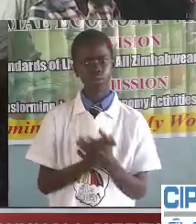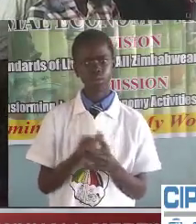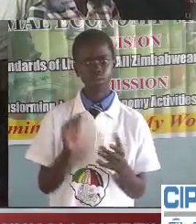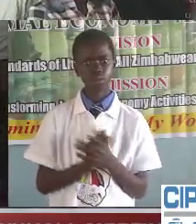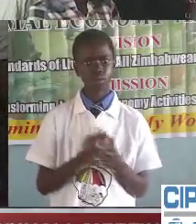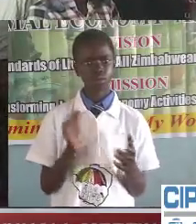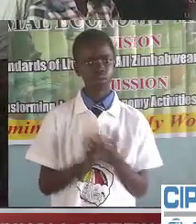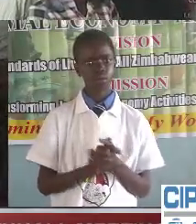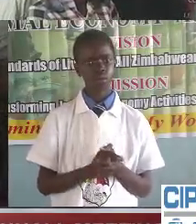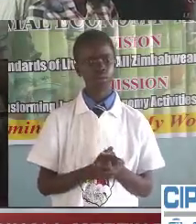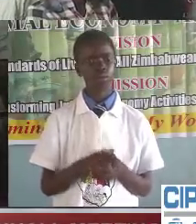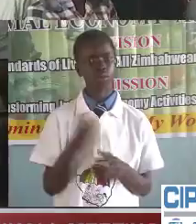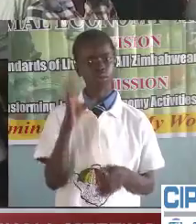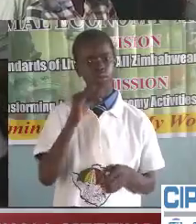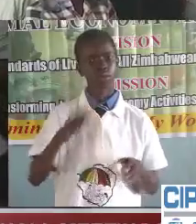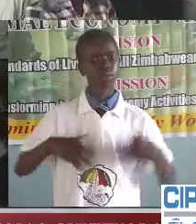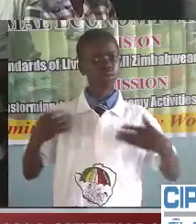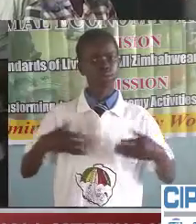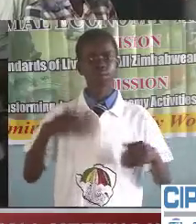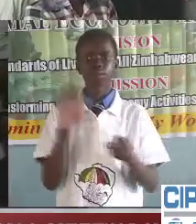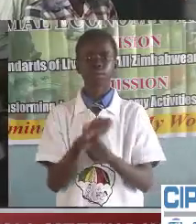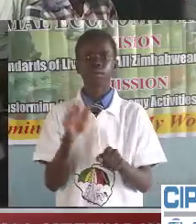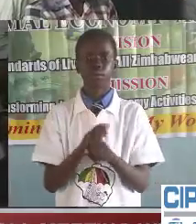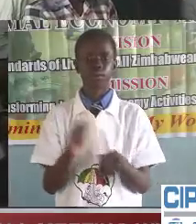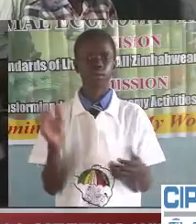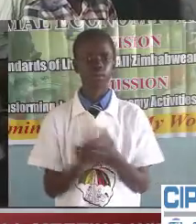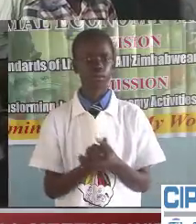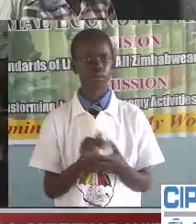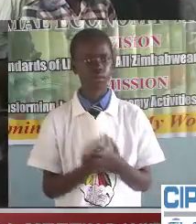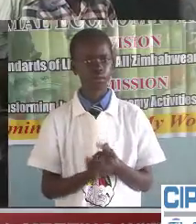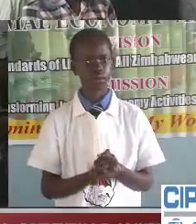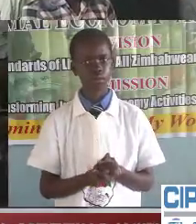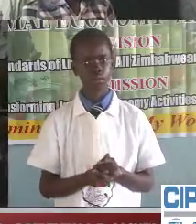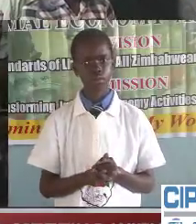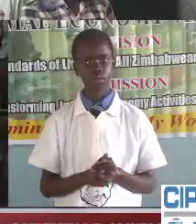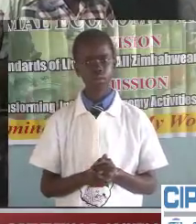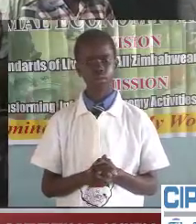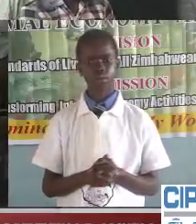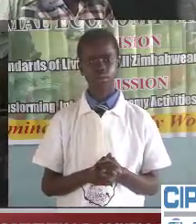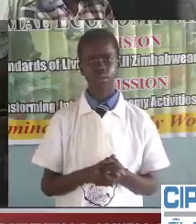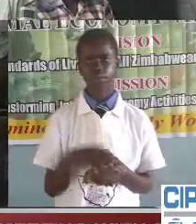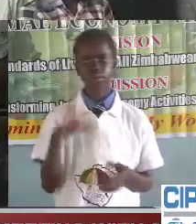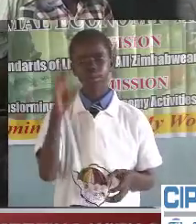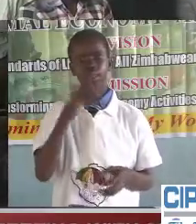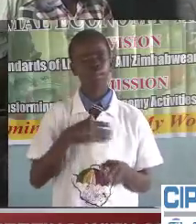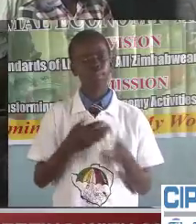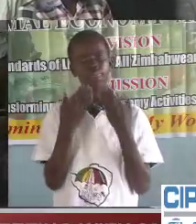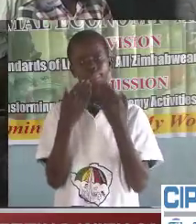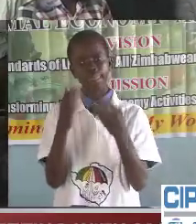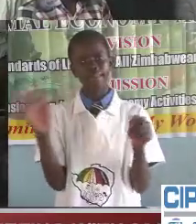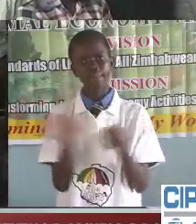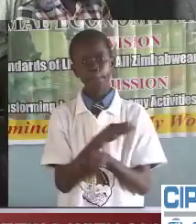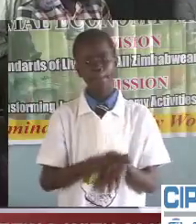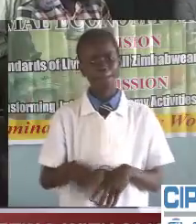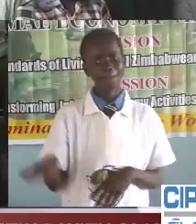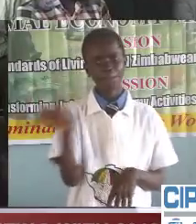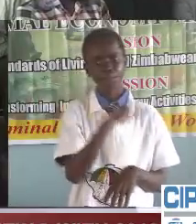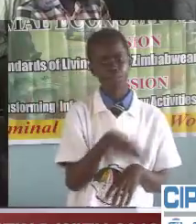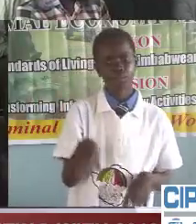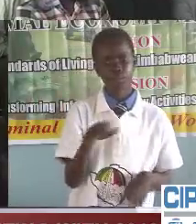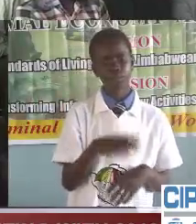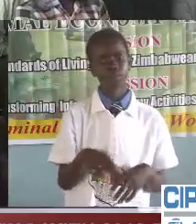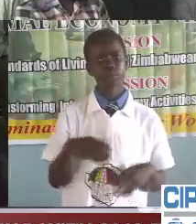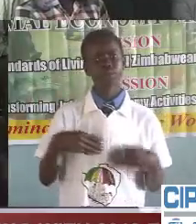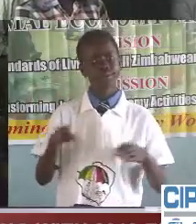Ndinoda kufara chaizvo vaomberere maoko zvavo, asi mugare zvine nechepadhuze apa nekuda kuti mibvunzo yenyu takutoti